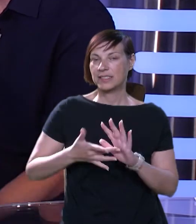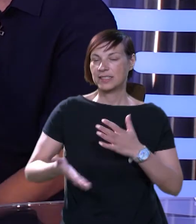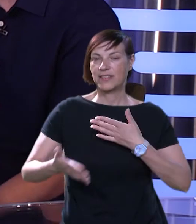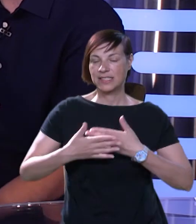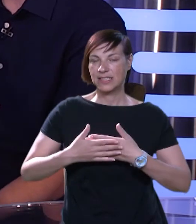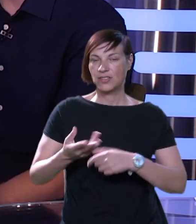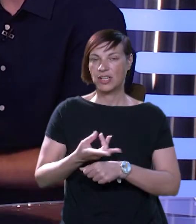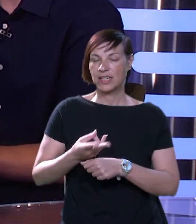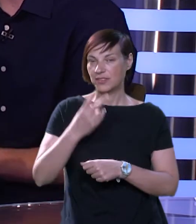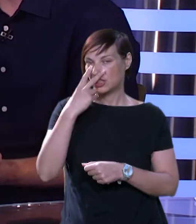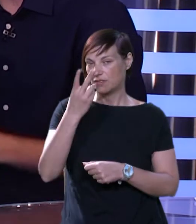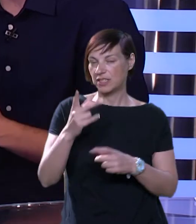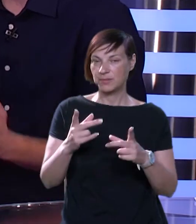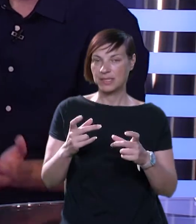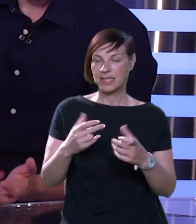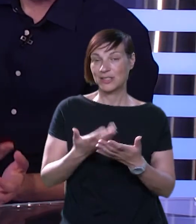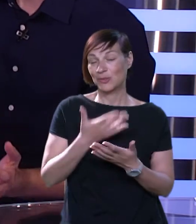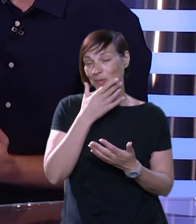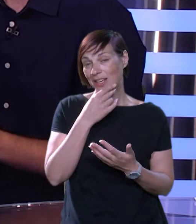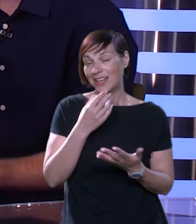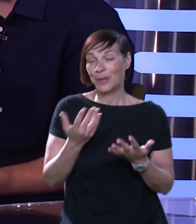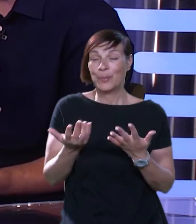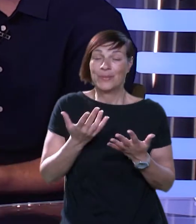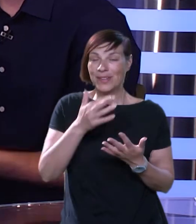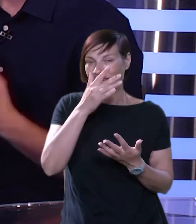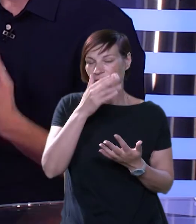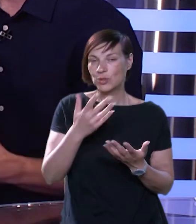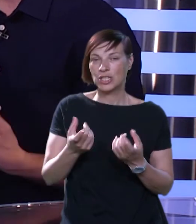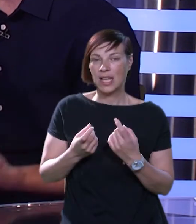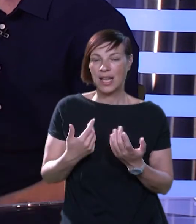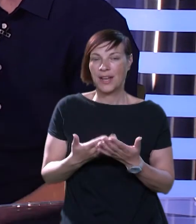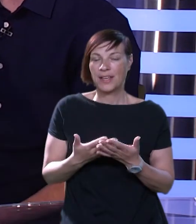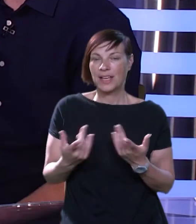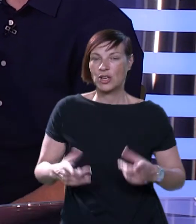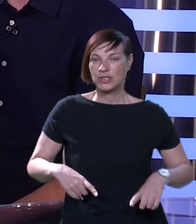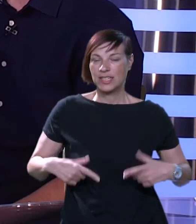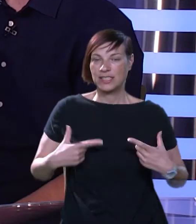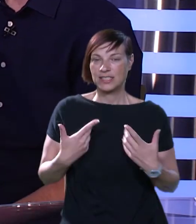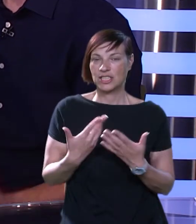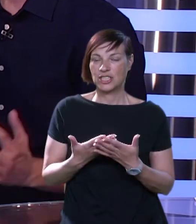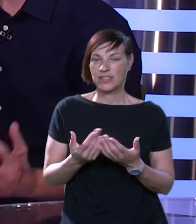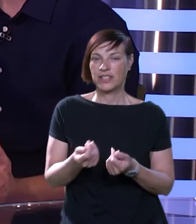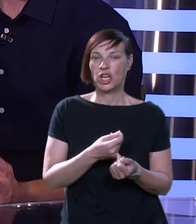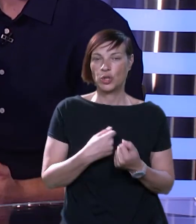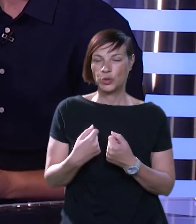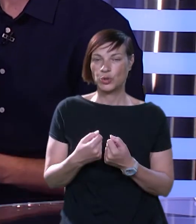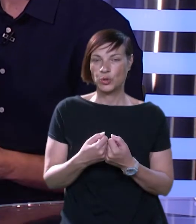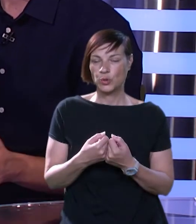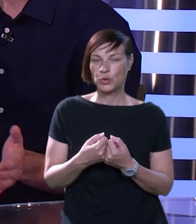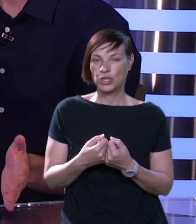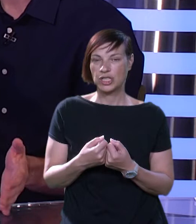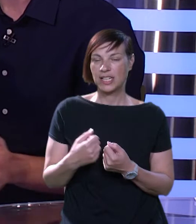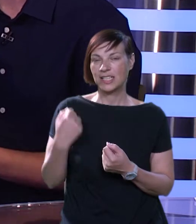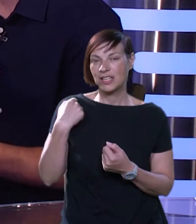kafići se zatvorili, vidjeli smo na slike, neke su bile lijepe, neke ružne, ali nekako kao da je opet zaživila to druženje, to